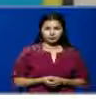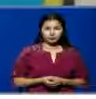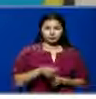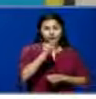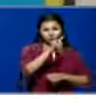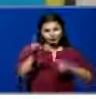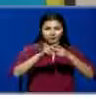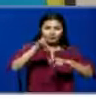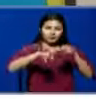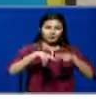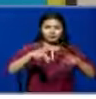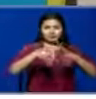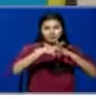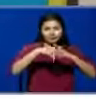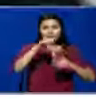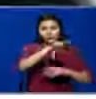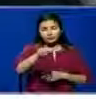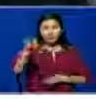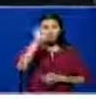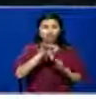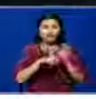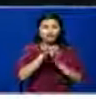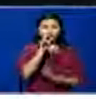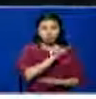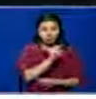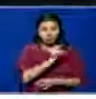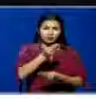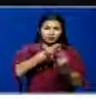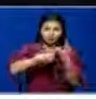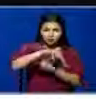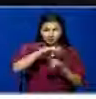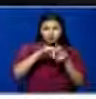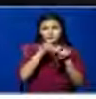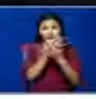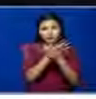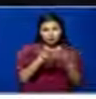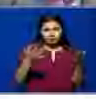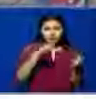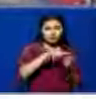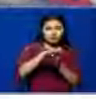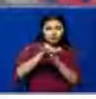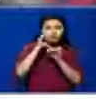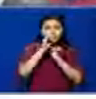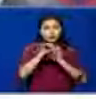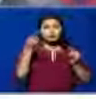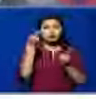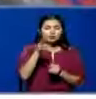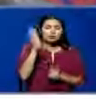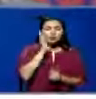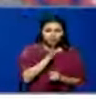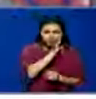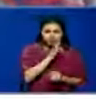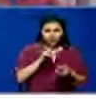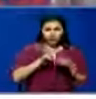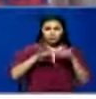Ғимараттың ашылу салтанатынан соң ақ мұнда нақты жұмыс басталып кетті. Бизнес саласына тірлігін өрге домалатып жүрген қыз келіншектерге арналған семинар,